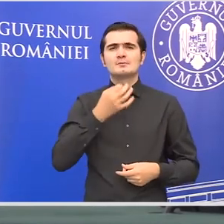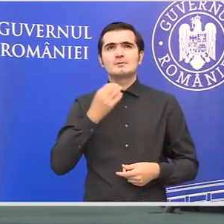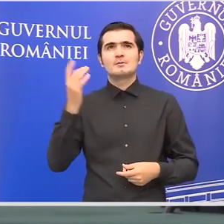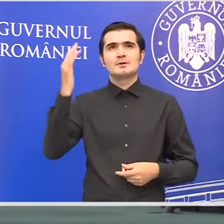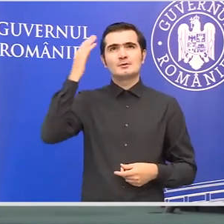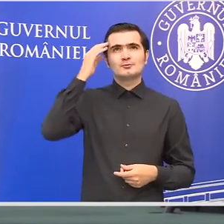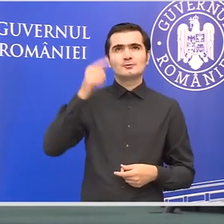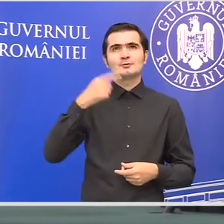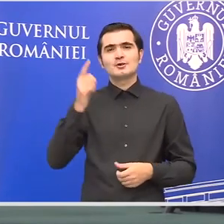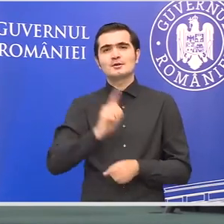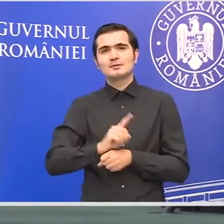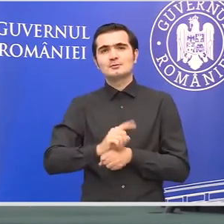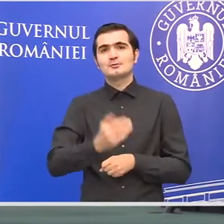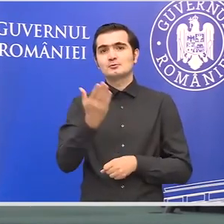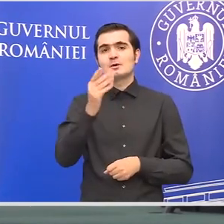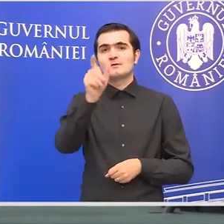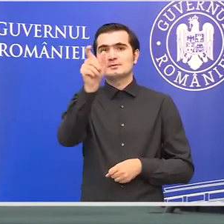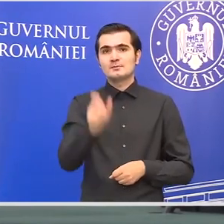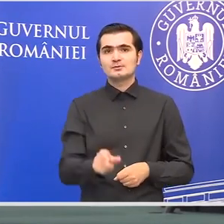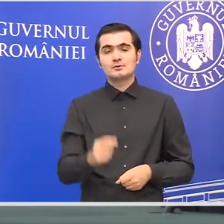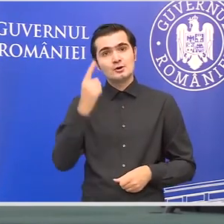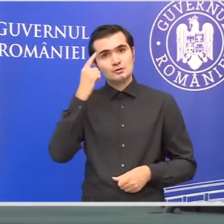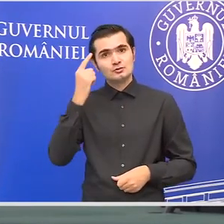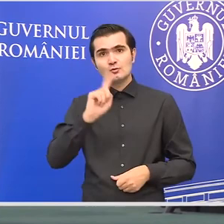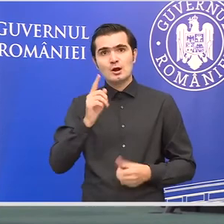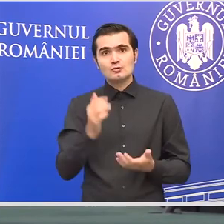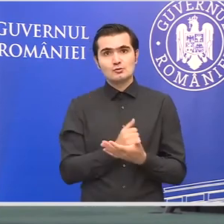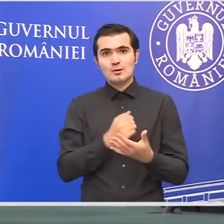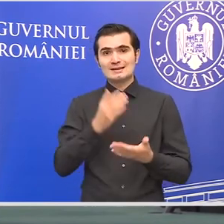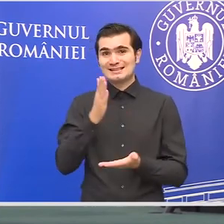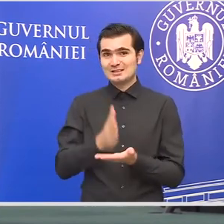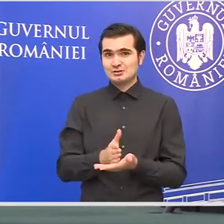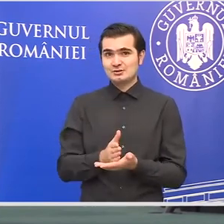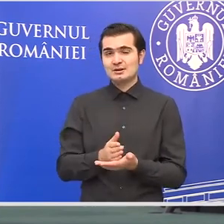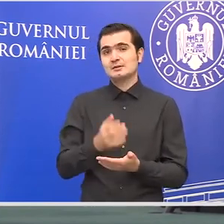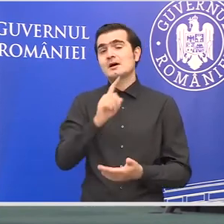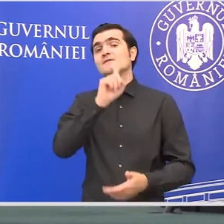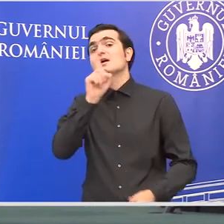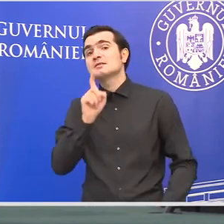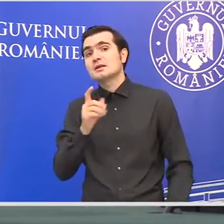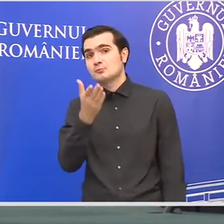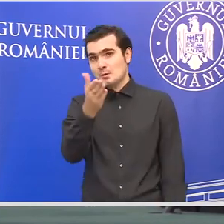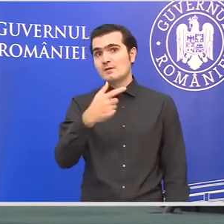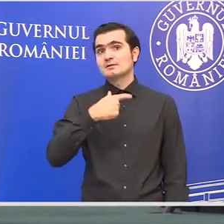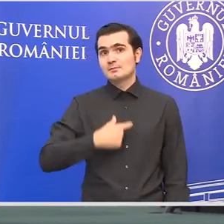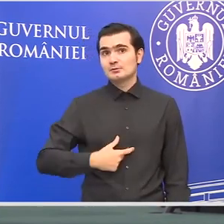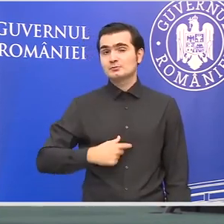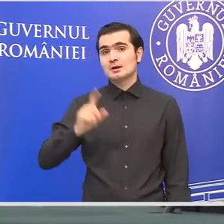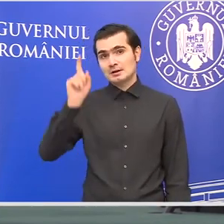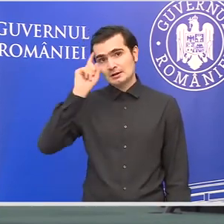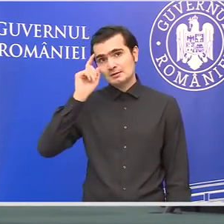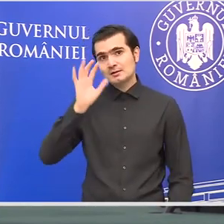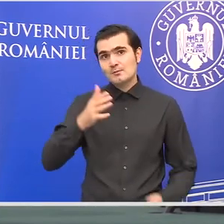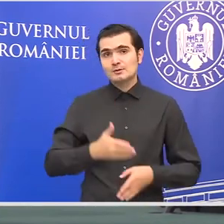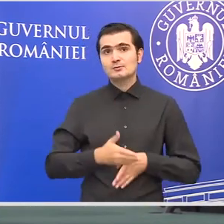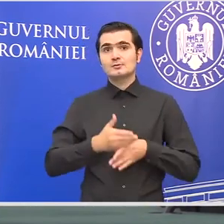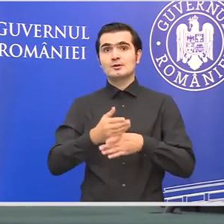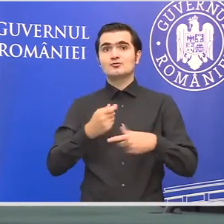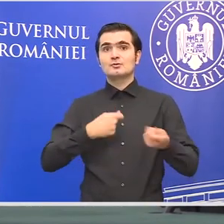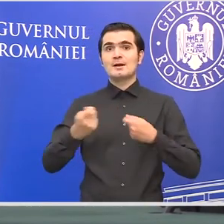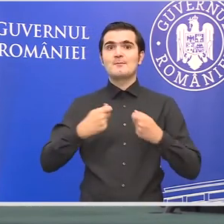lucruri de genul acesta. Dumneavoastră personal, știu că nu luați dumneavoastră decizie, dar nu credeți că va ajuta campaniei de